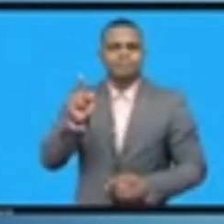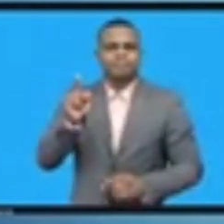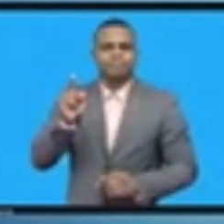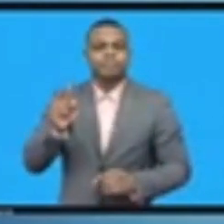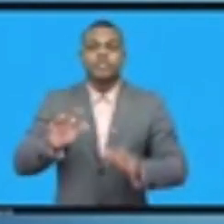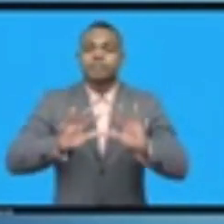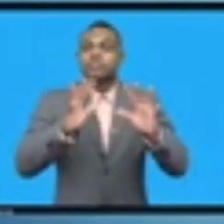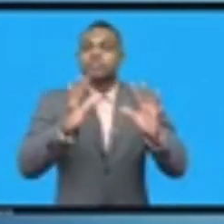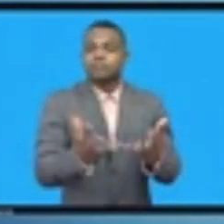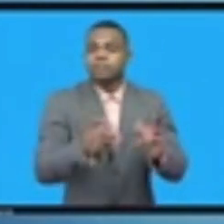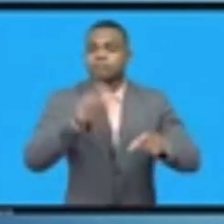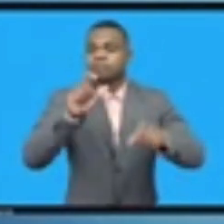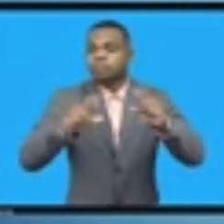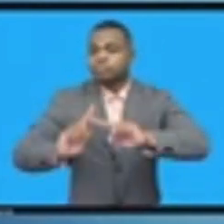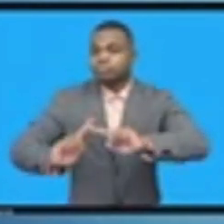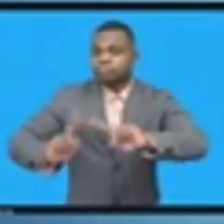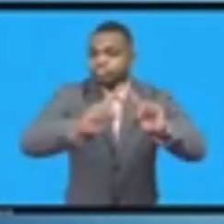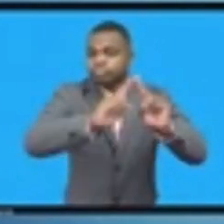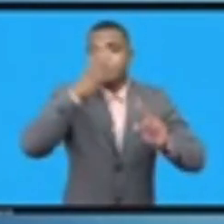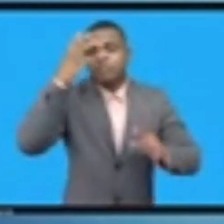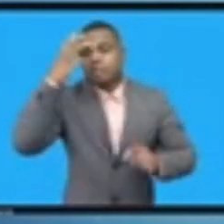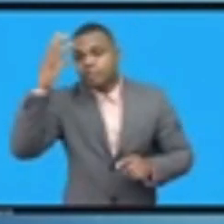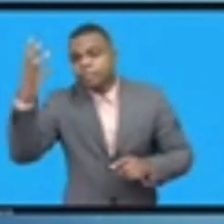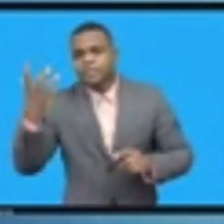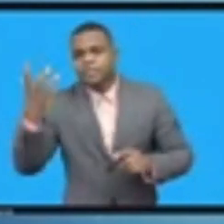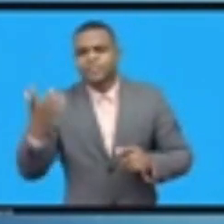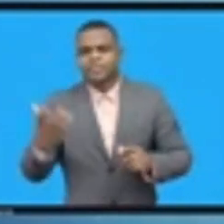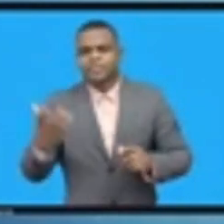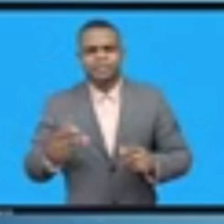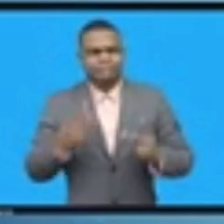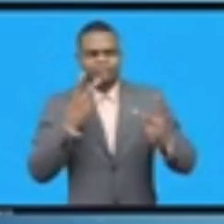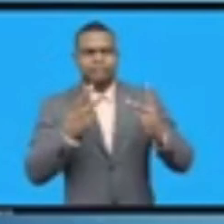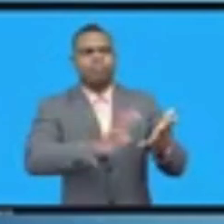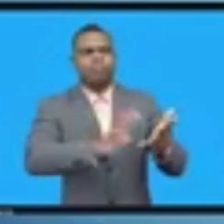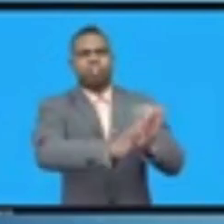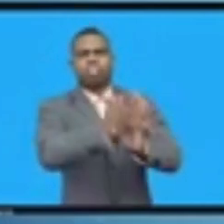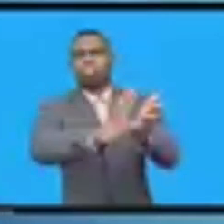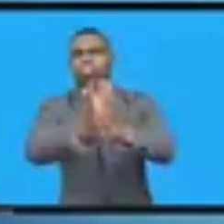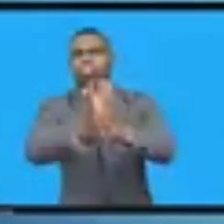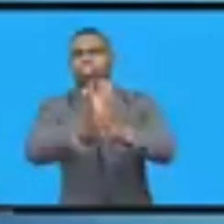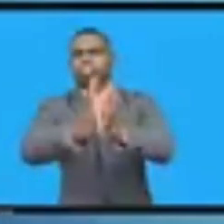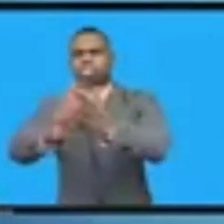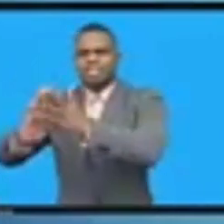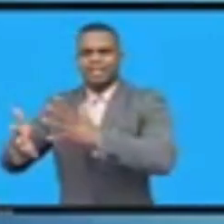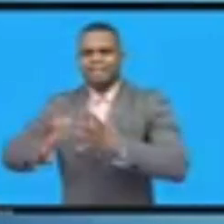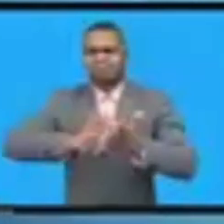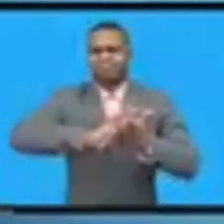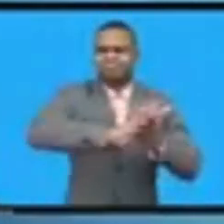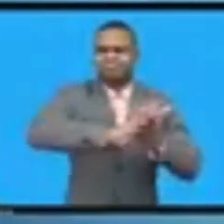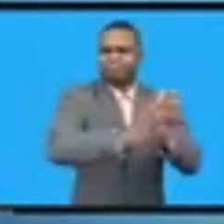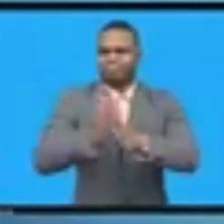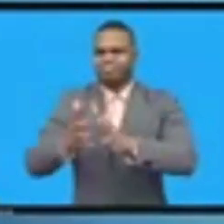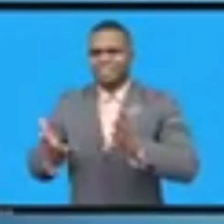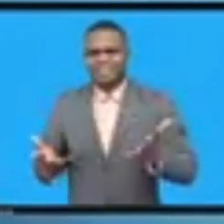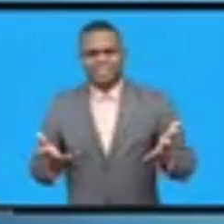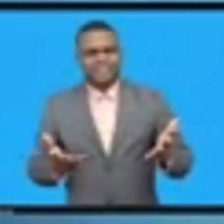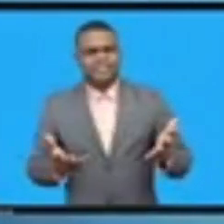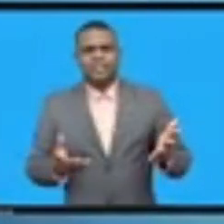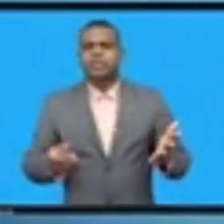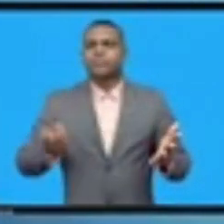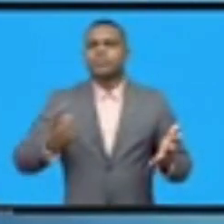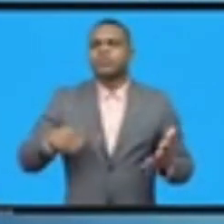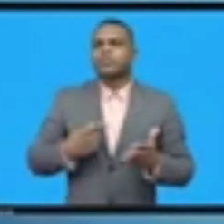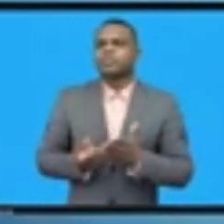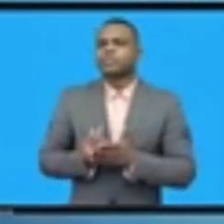无法建立一个更加这个有包容性的，更加这个繁荣